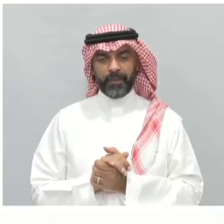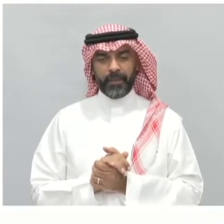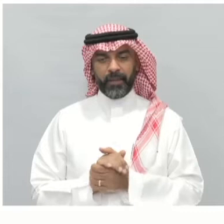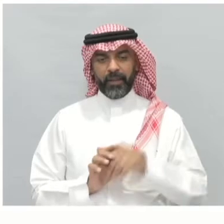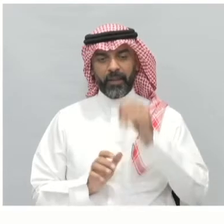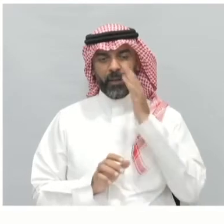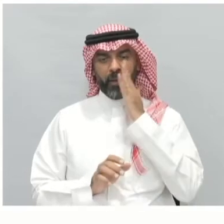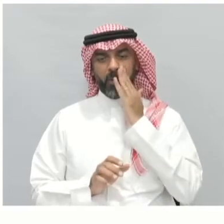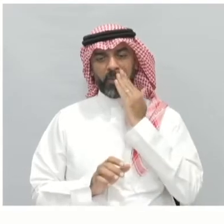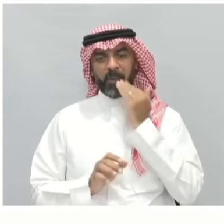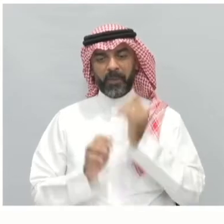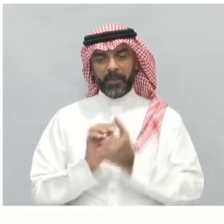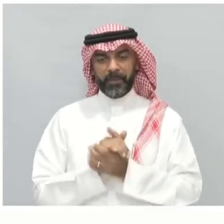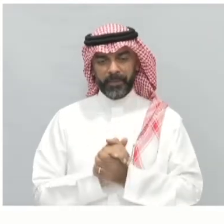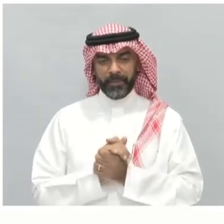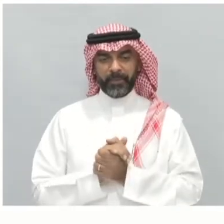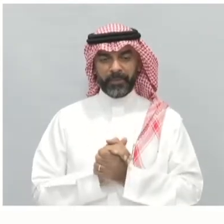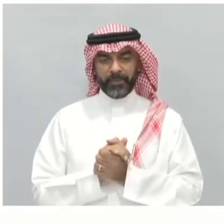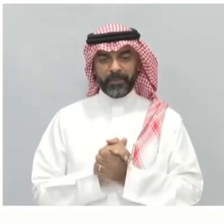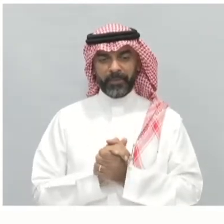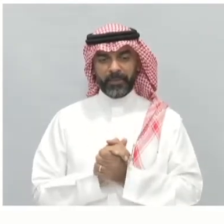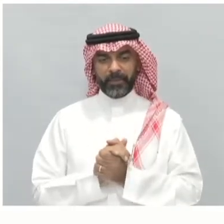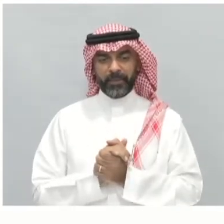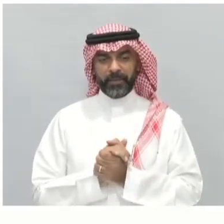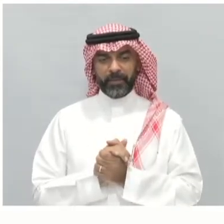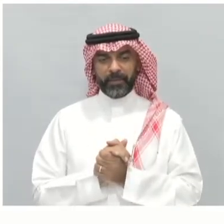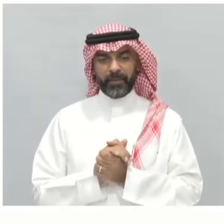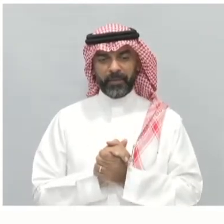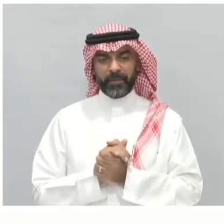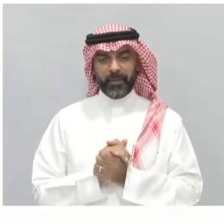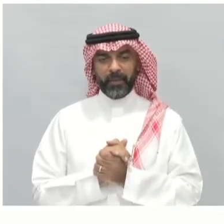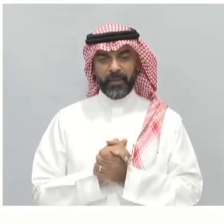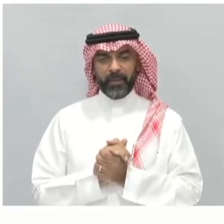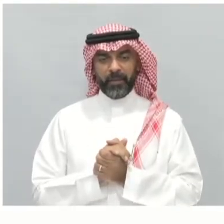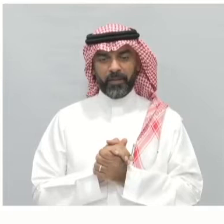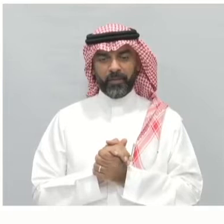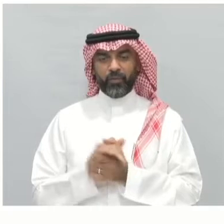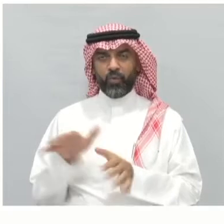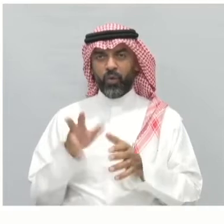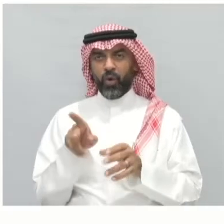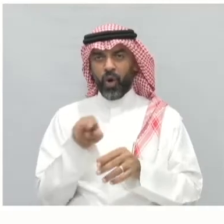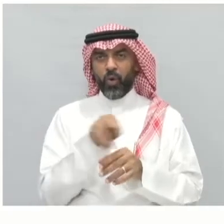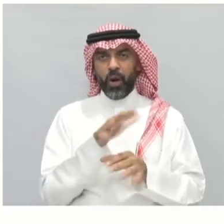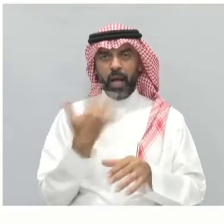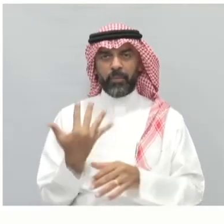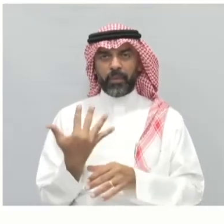تحول المساله الى شكل اسهل نواف عبد الله محمد في صف طيب